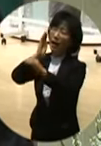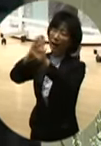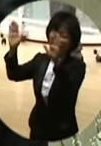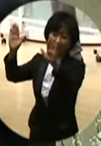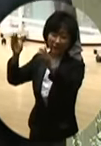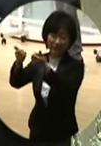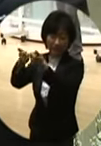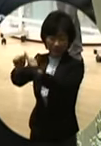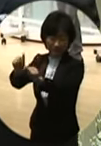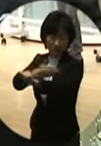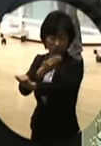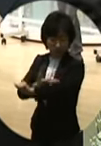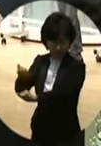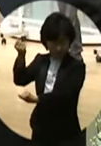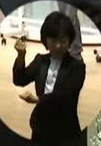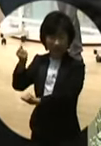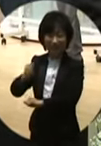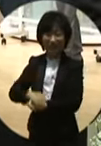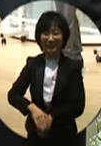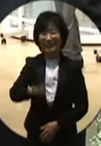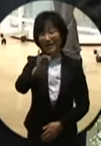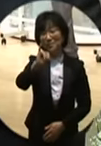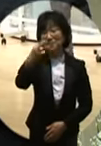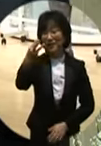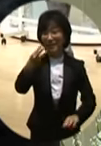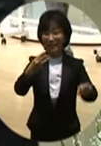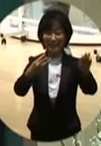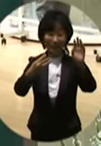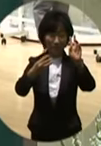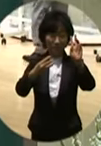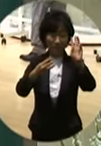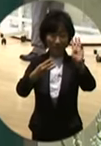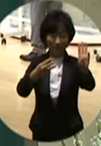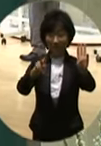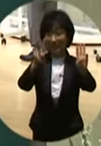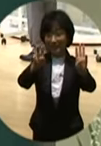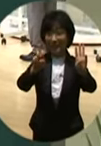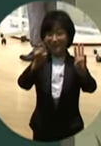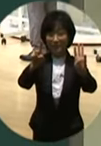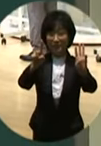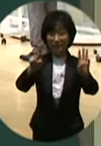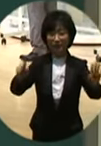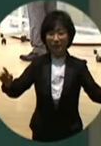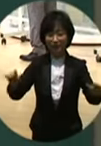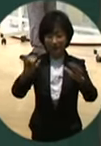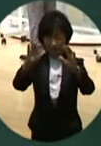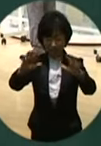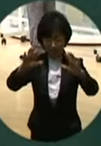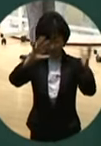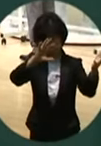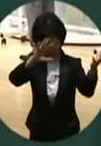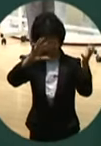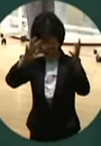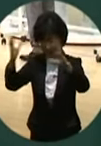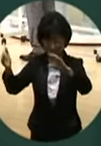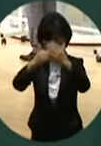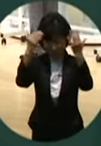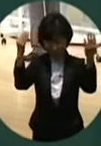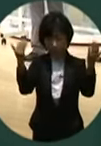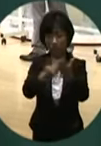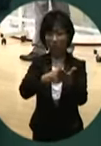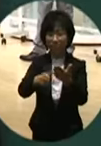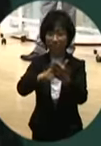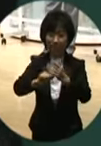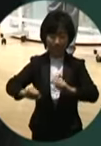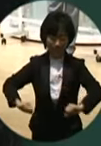the answer that comes then. 빌립보서 3장 21절. Philippians 3:21. 만물을 복종케 하는 나의 이름이라. The power